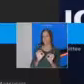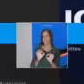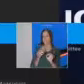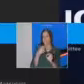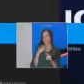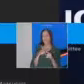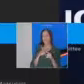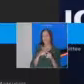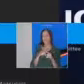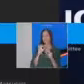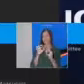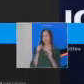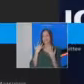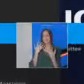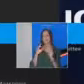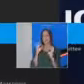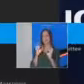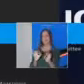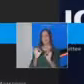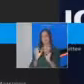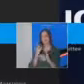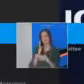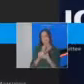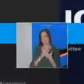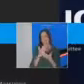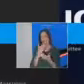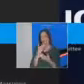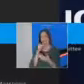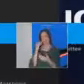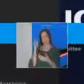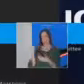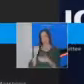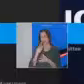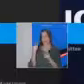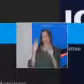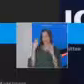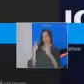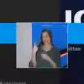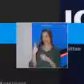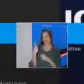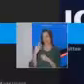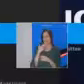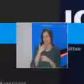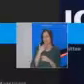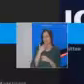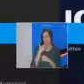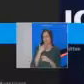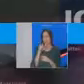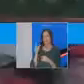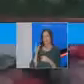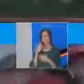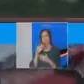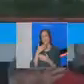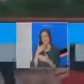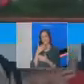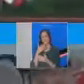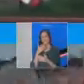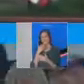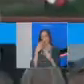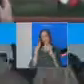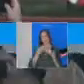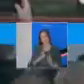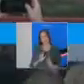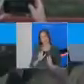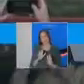ככה לאפיין את המספר המדויק נובע מהעובדה שחלק מיהודי ארצות הברית לא מגדירים את עצמם כיהודים, כלומר, הם